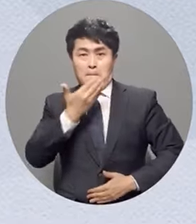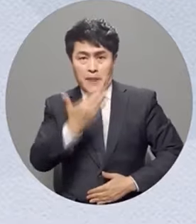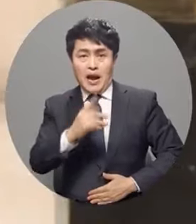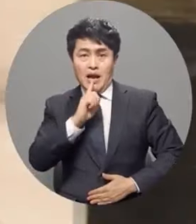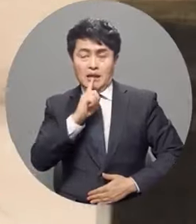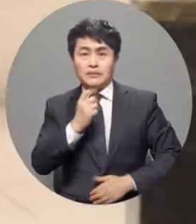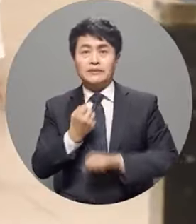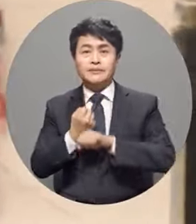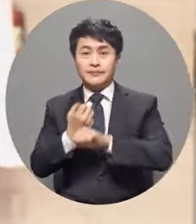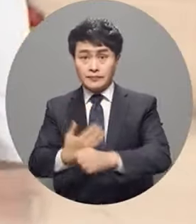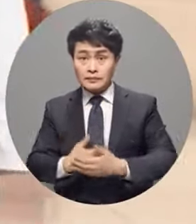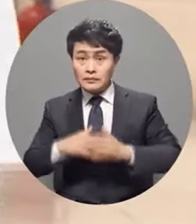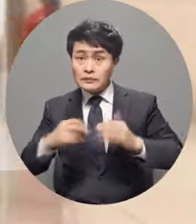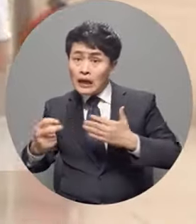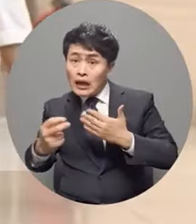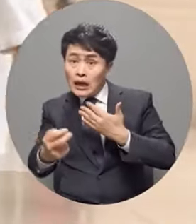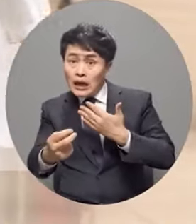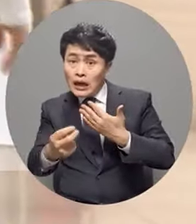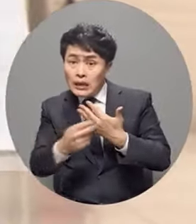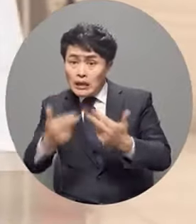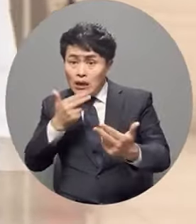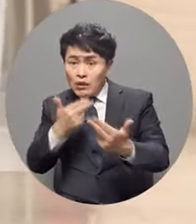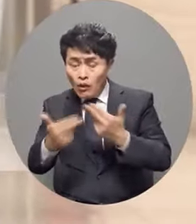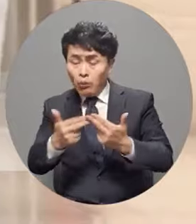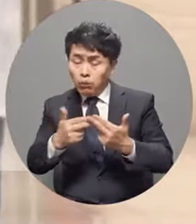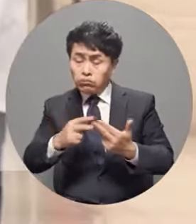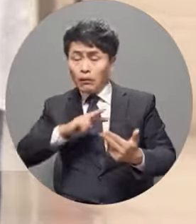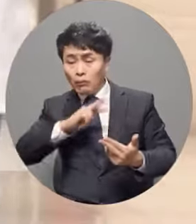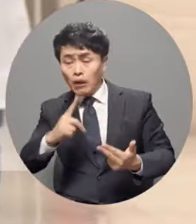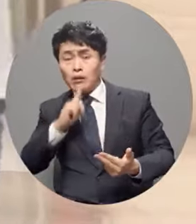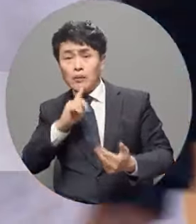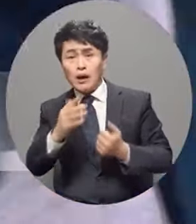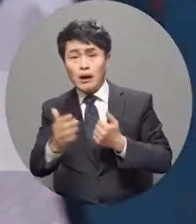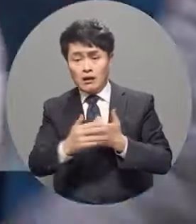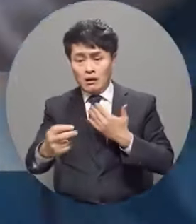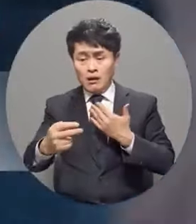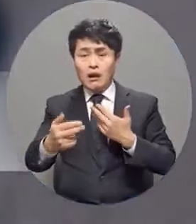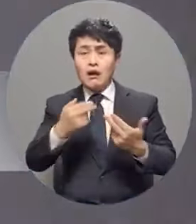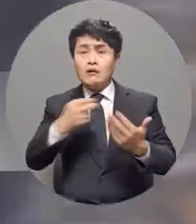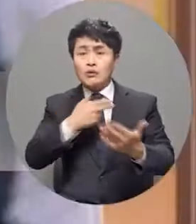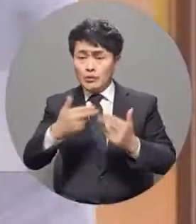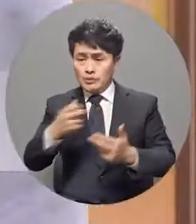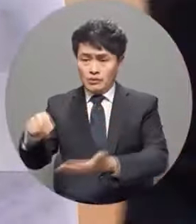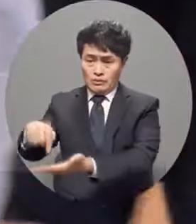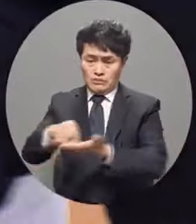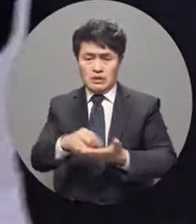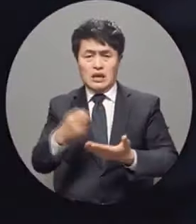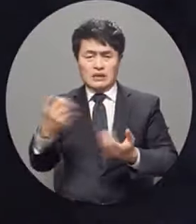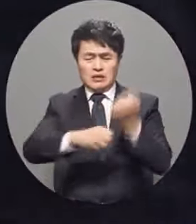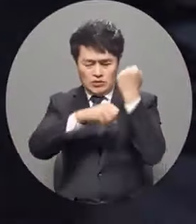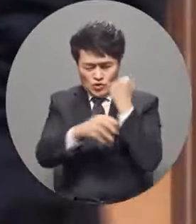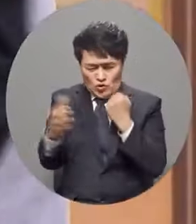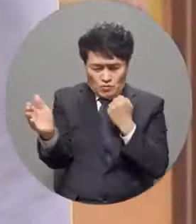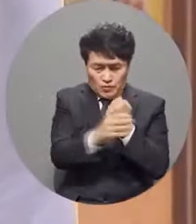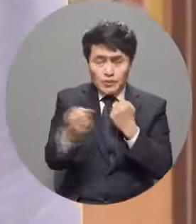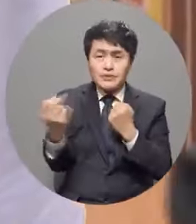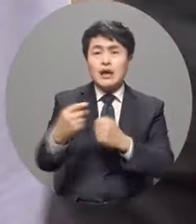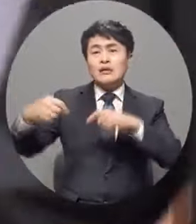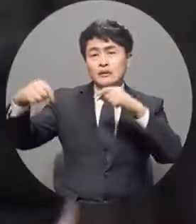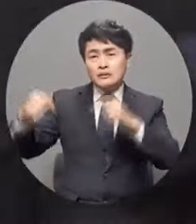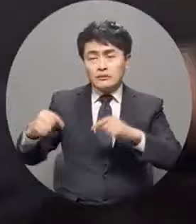말했습니다. 의협은 전향적인 발언이라면서도 의료계의 요구는 원점 재논이라고 거듭